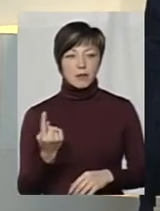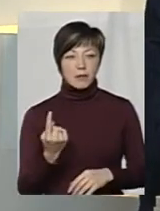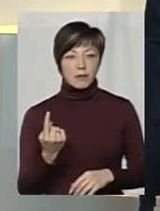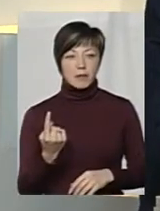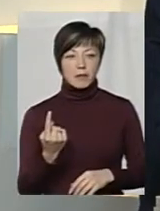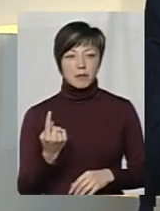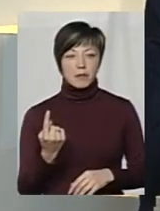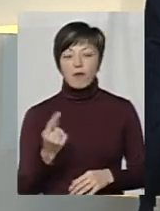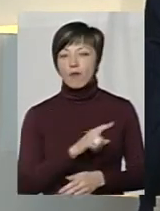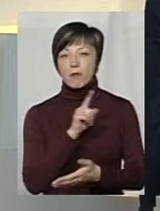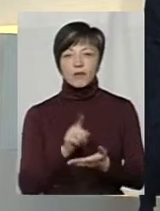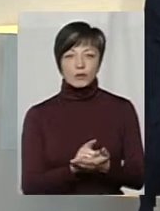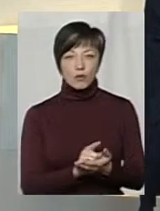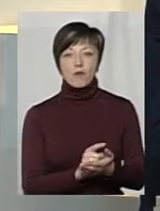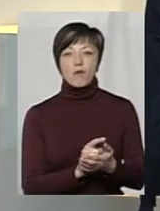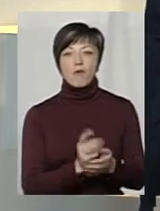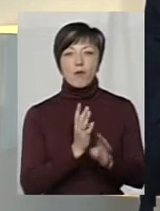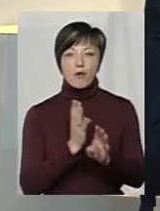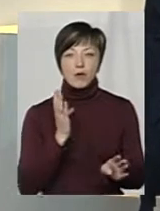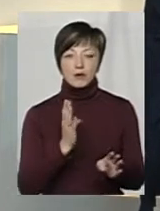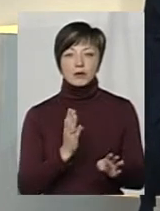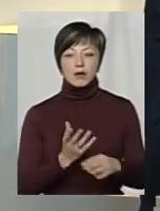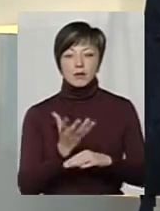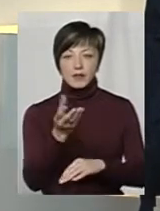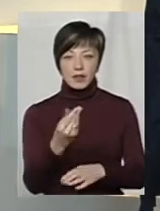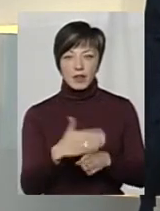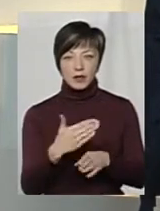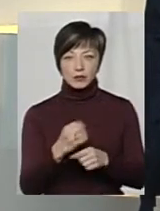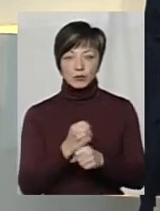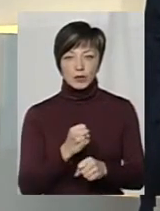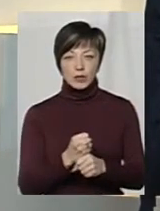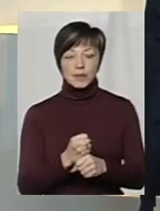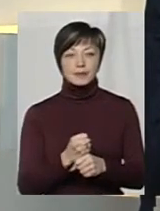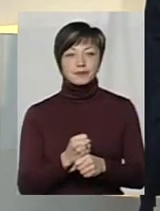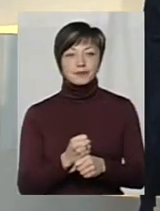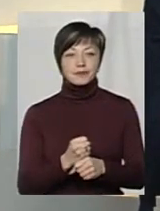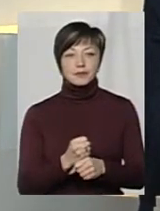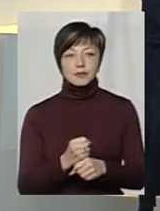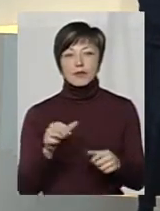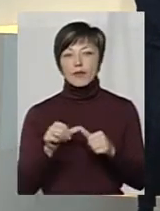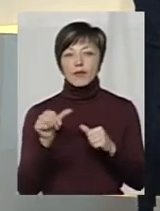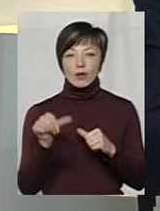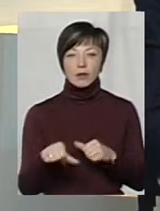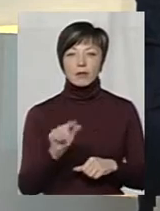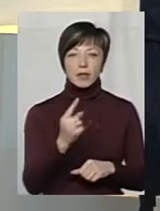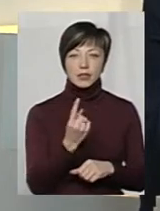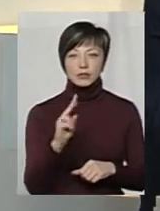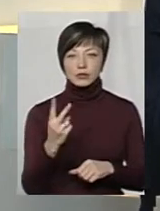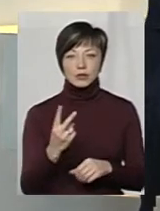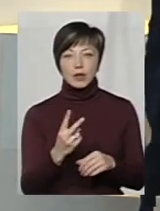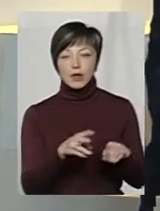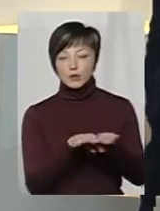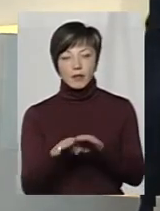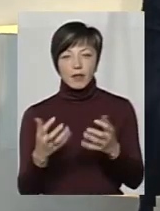в обов'язковому порядку забезпечити першочергові видатки. Тому, виходячи із окремо перший ступінь, другий не